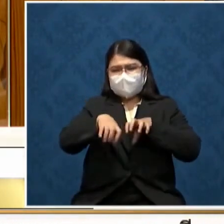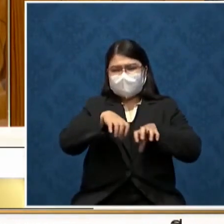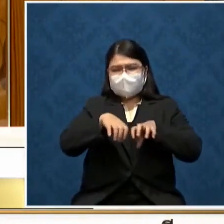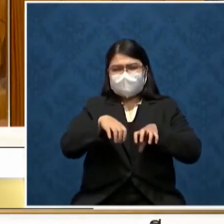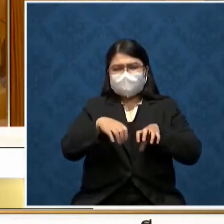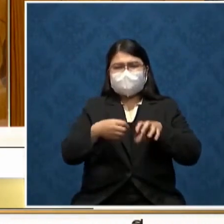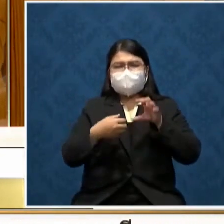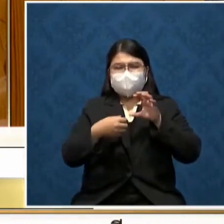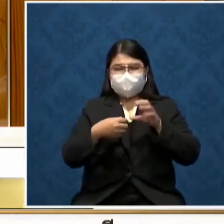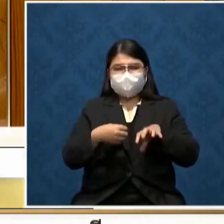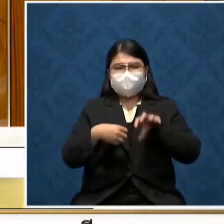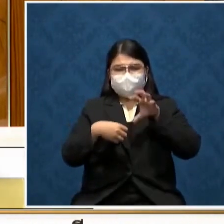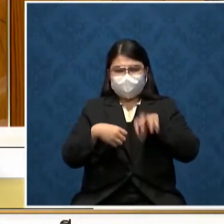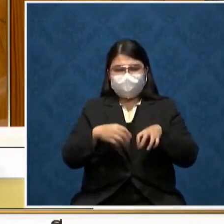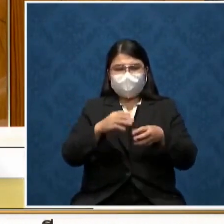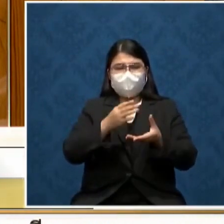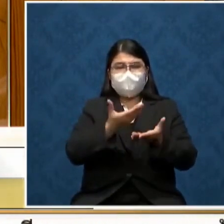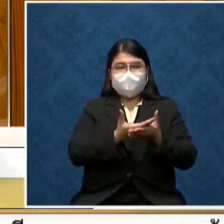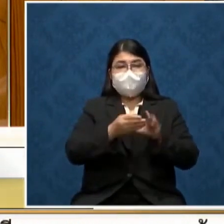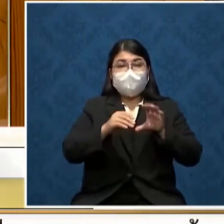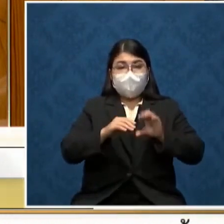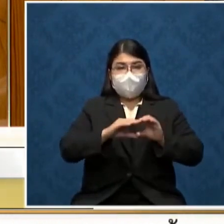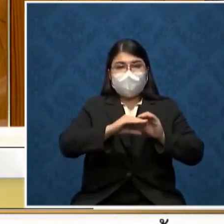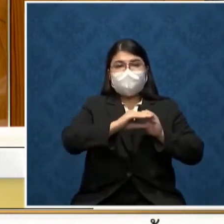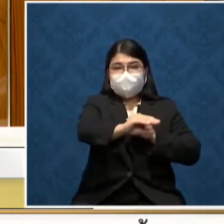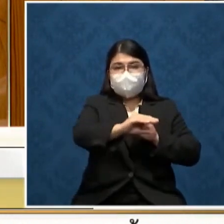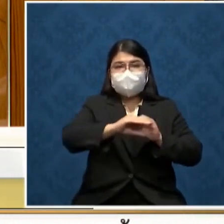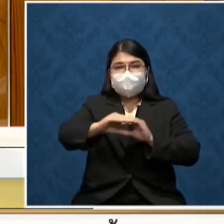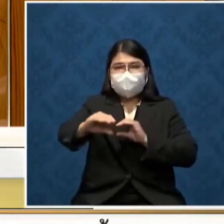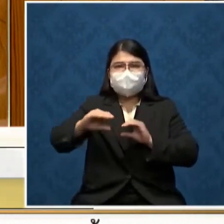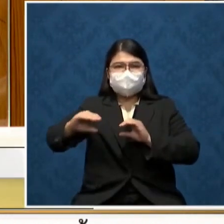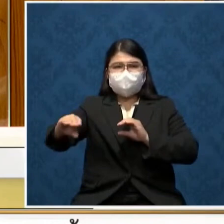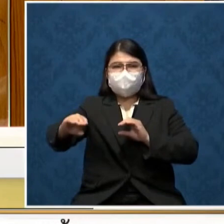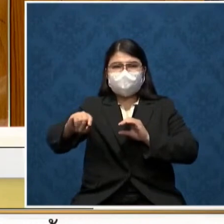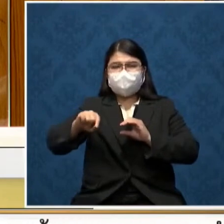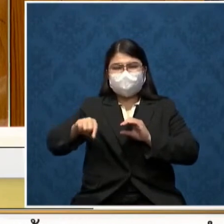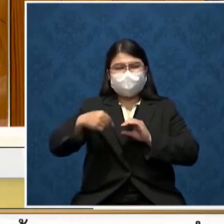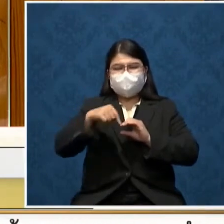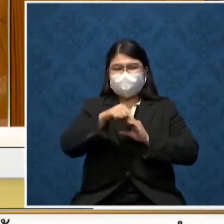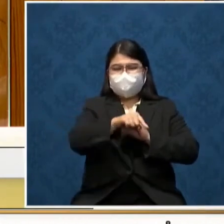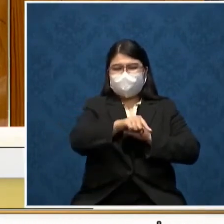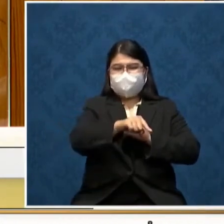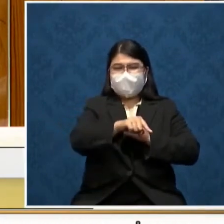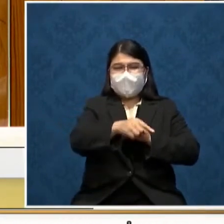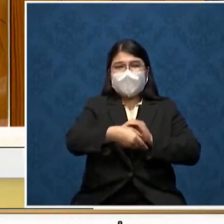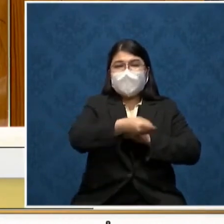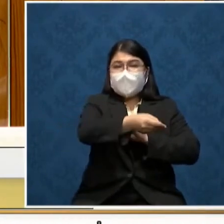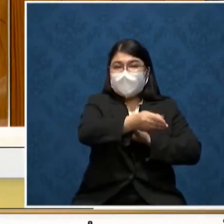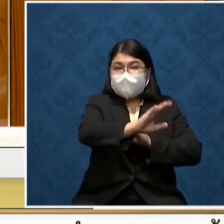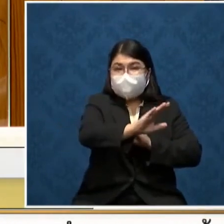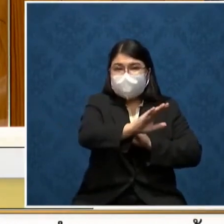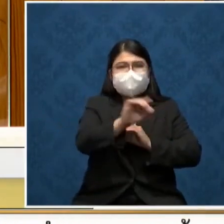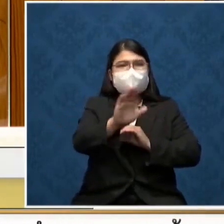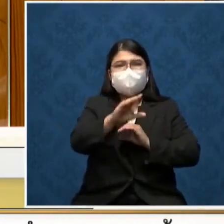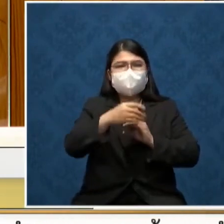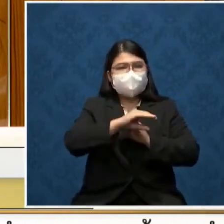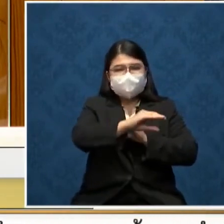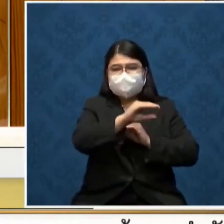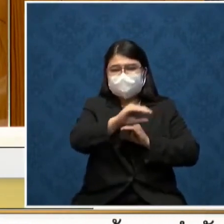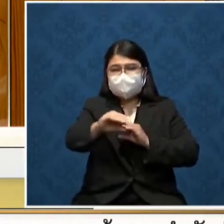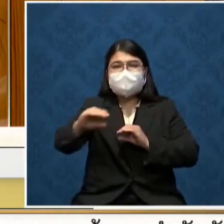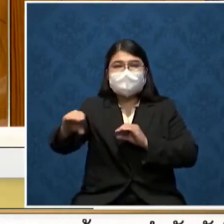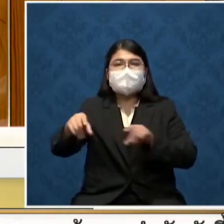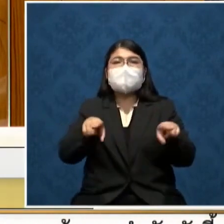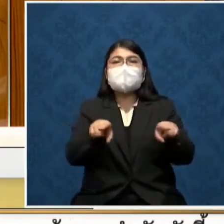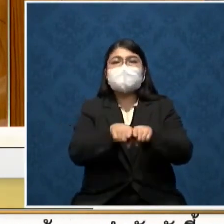ยไม่ละทิ้งนะครับส่วนใดส่วนหนึ่งของการพัฒนาประเทศรวมถึงการพัฒ